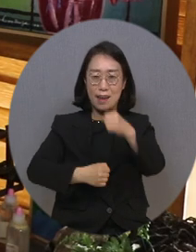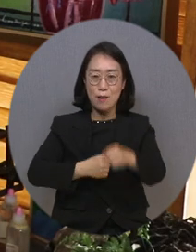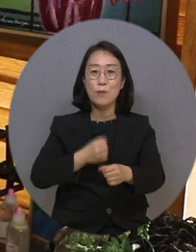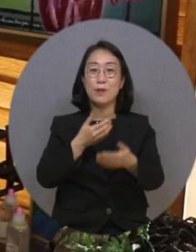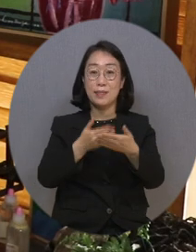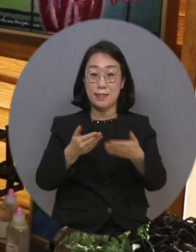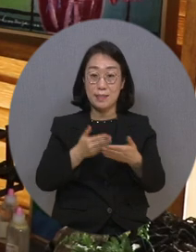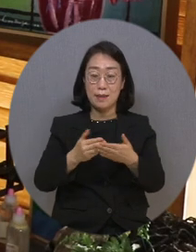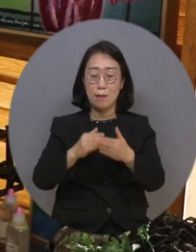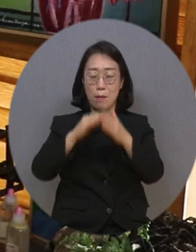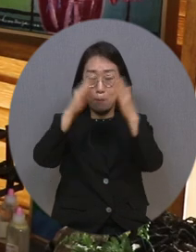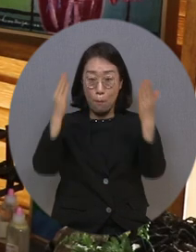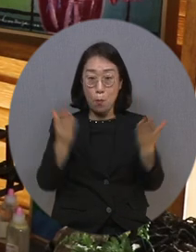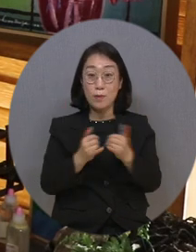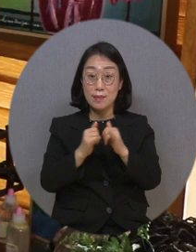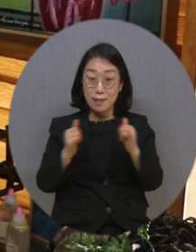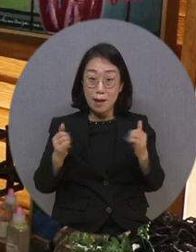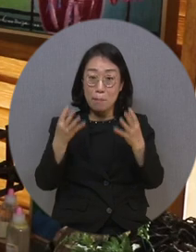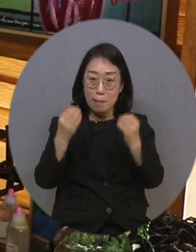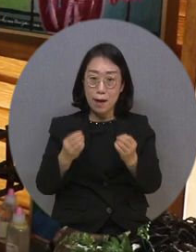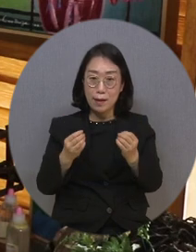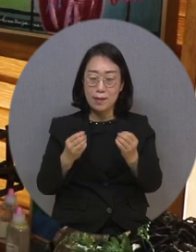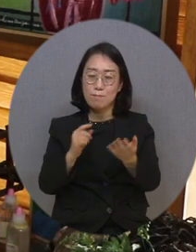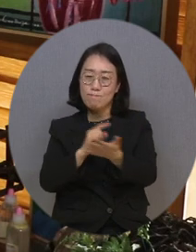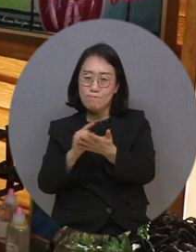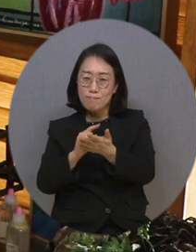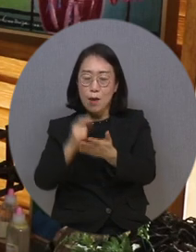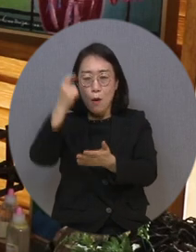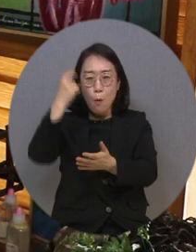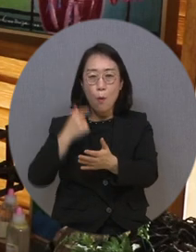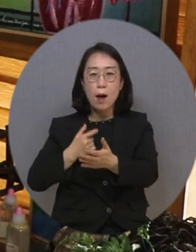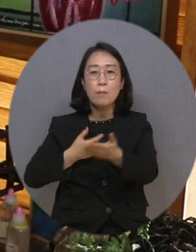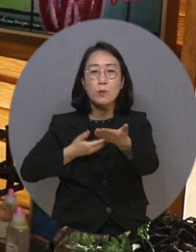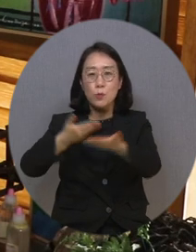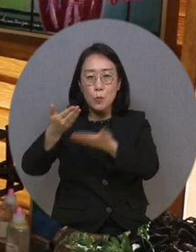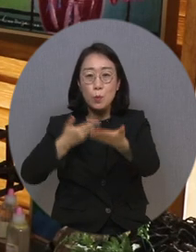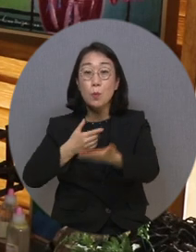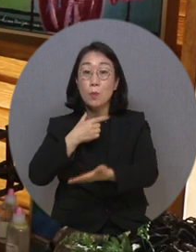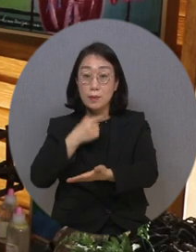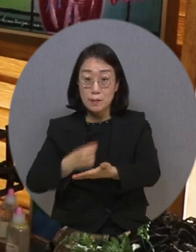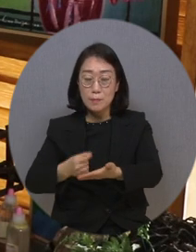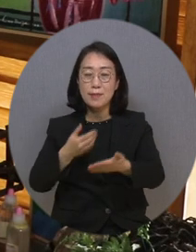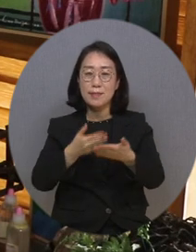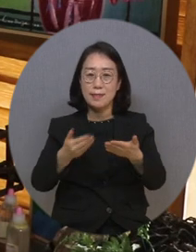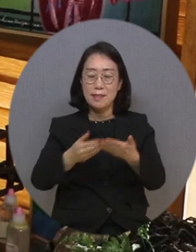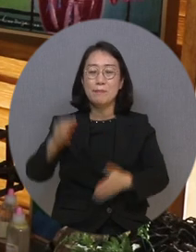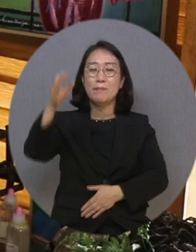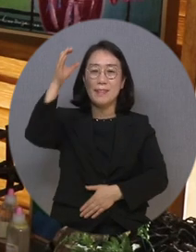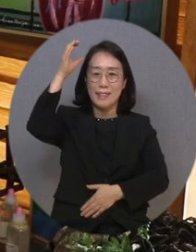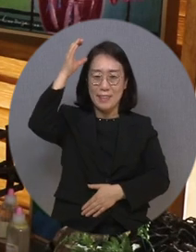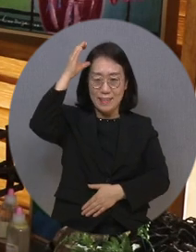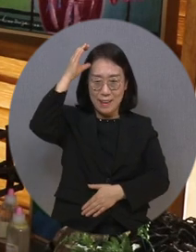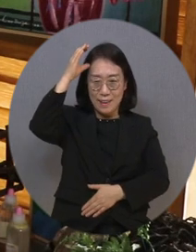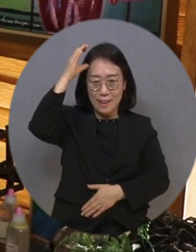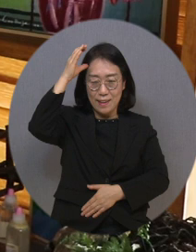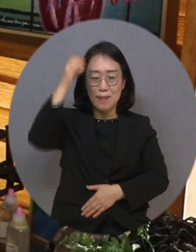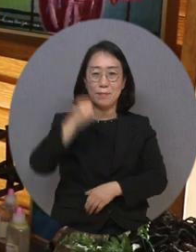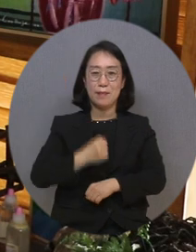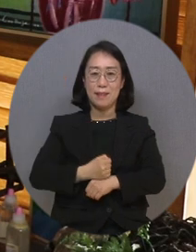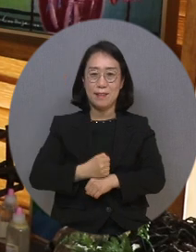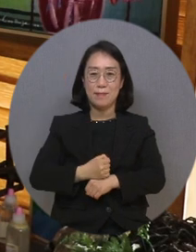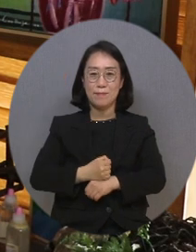표현으로 많은 사람들과 공감하고 소통할 수 있는 다양한 작품을 기대해 봅니다